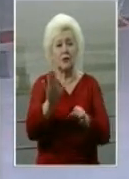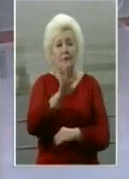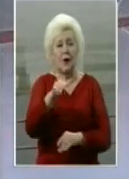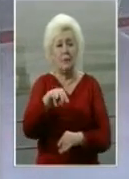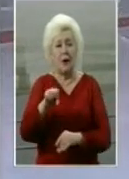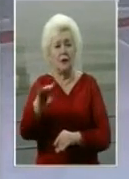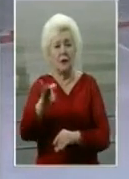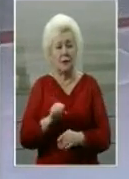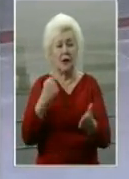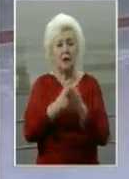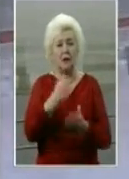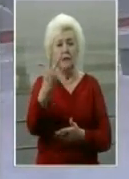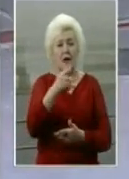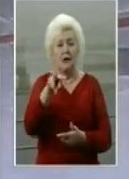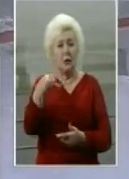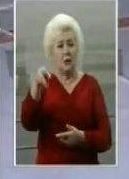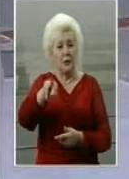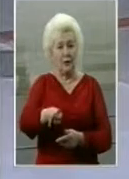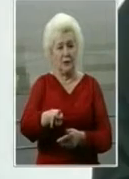Владислава Мангера до 3 липня.